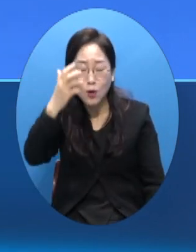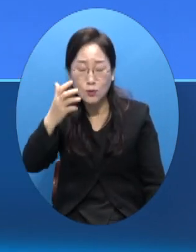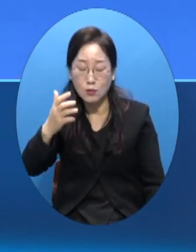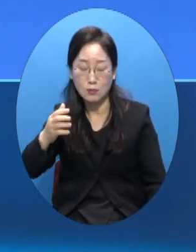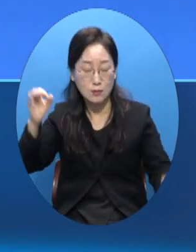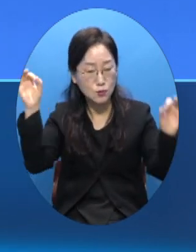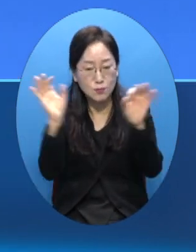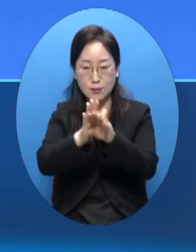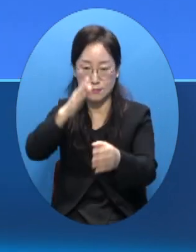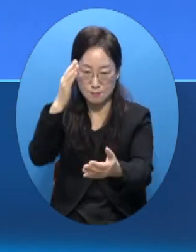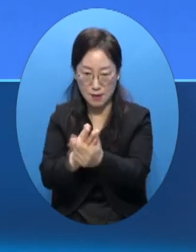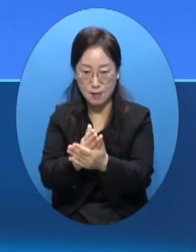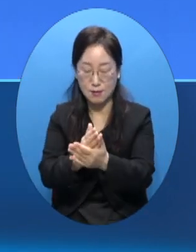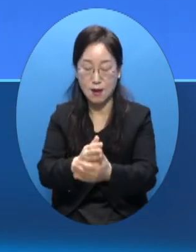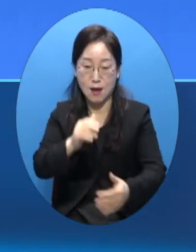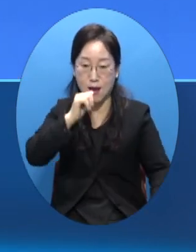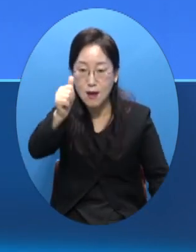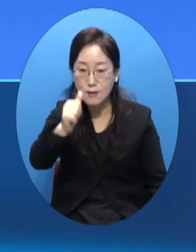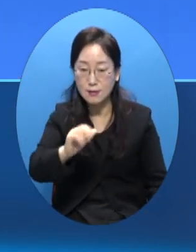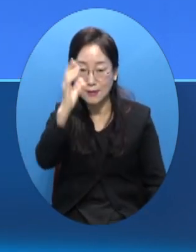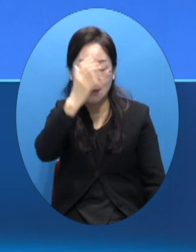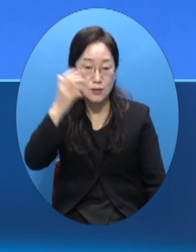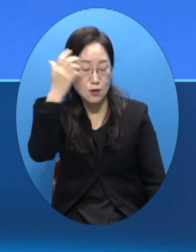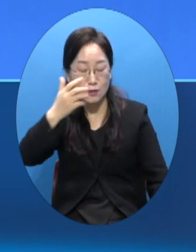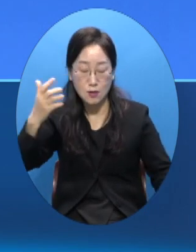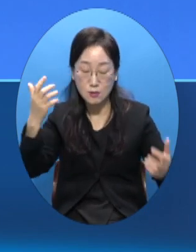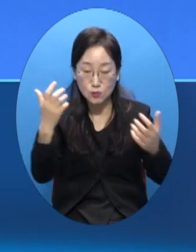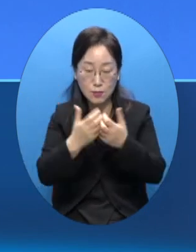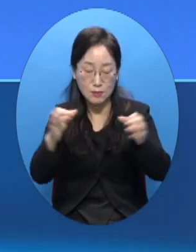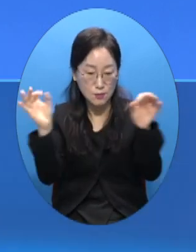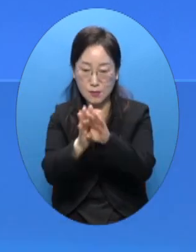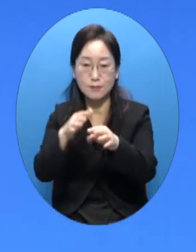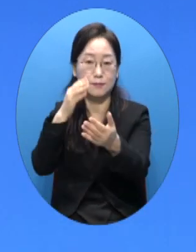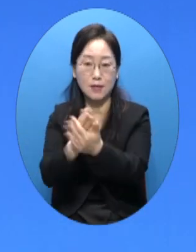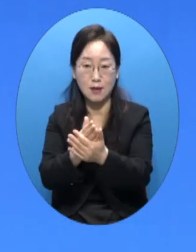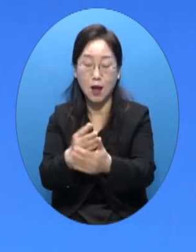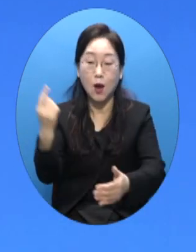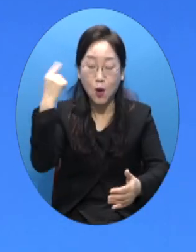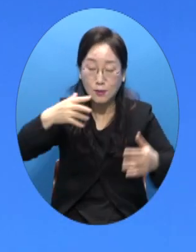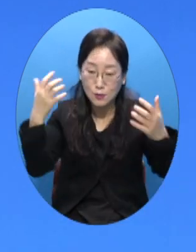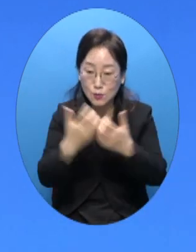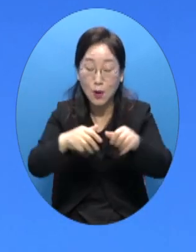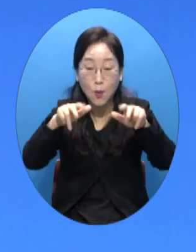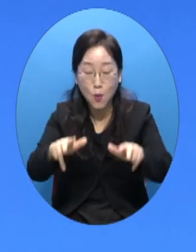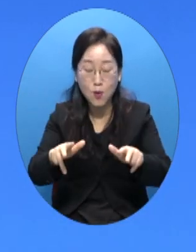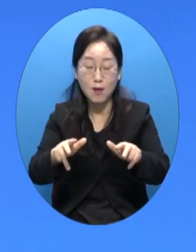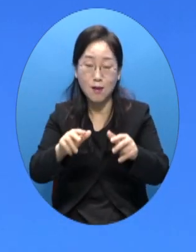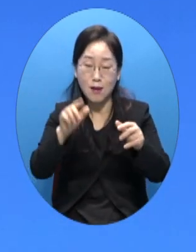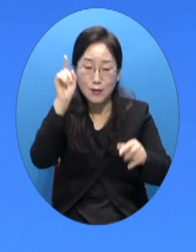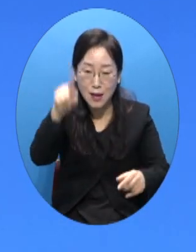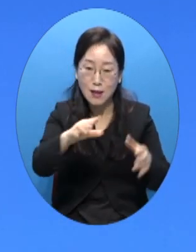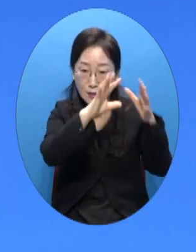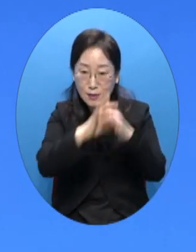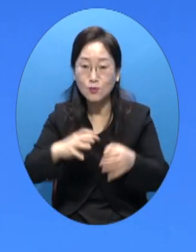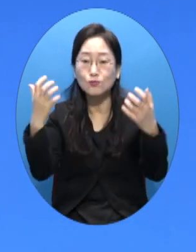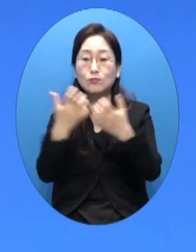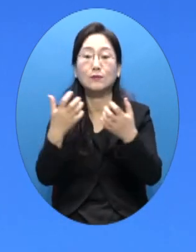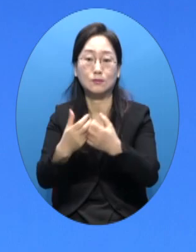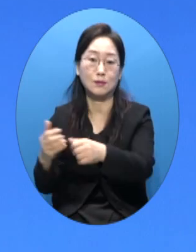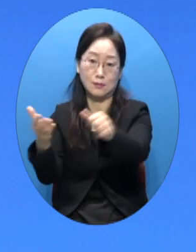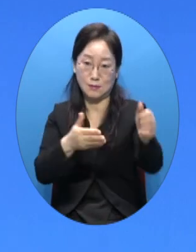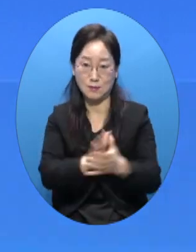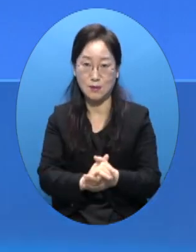소멸하지 말며 절대로 성령을 소멸하면 안 되는 것입니다 어제도 충만하고 오늘도 충만하고 내일도 충만해야 되는 것입니다